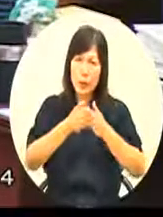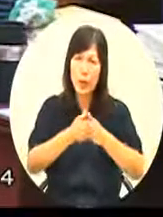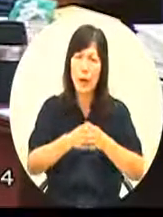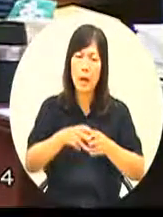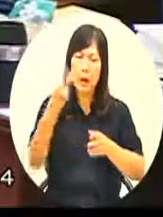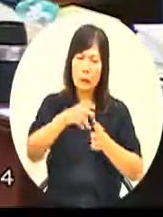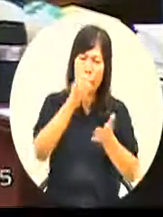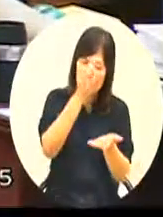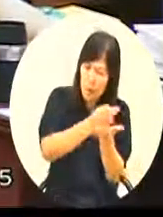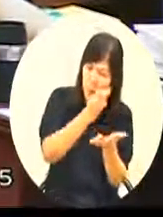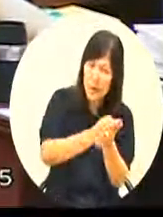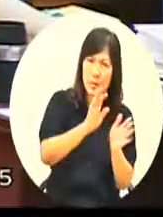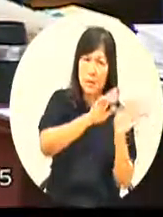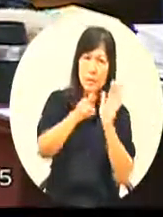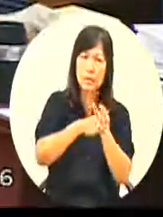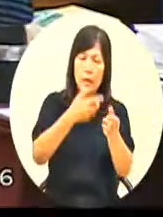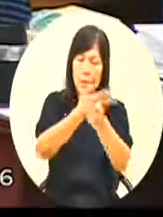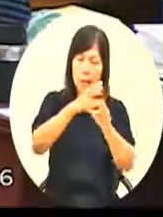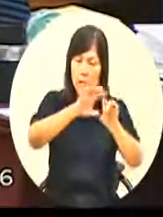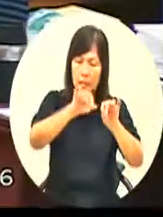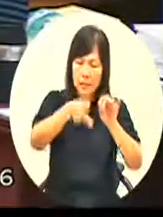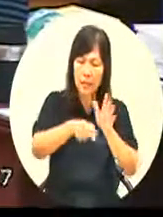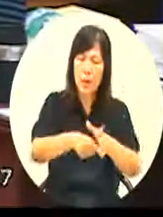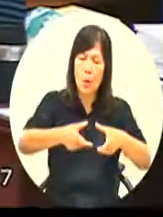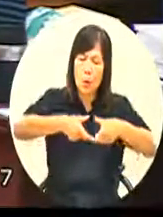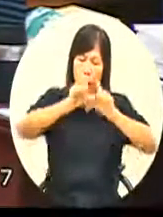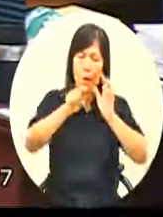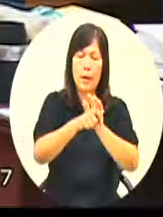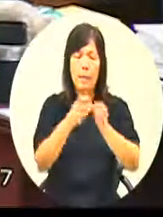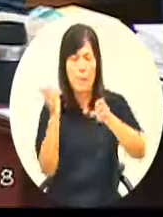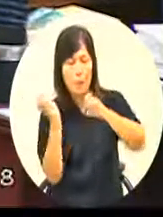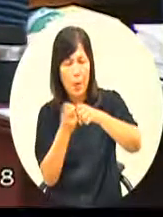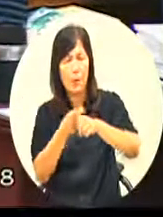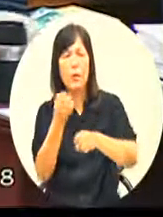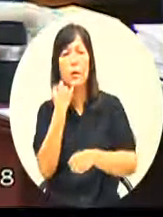宜的方式，哦，让这些场地可以恢复到可以使用的状况？因为